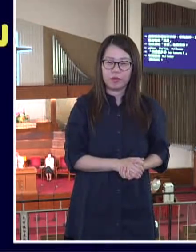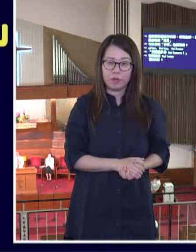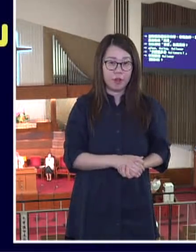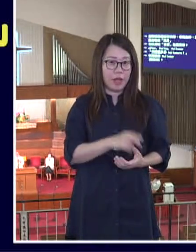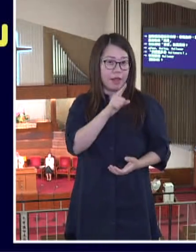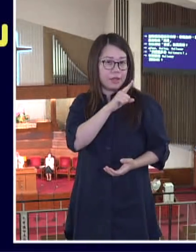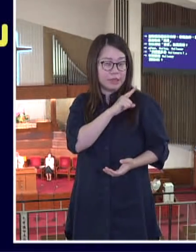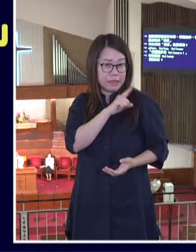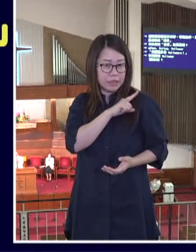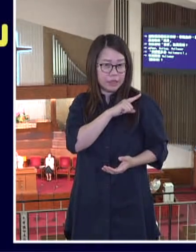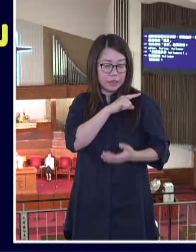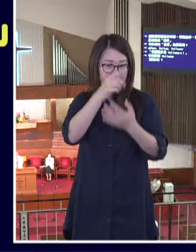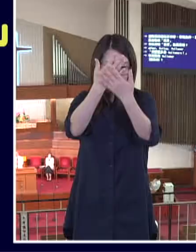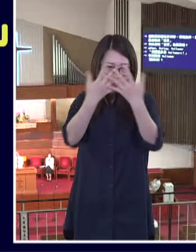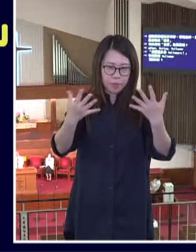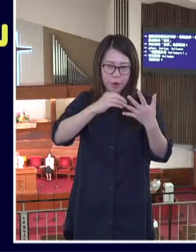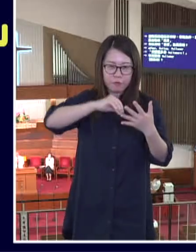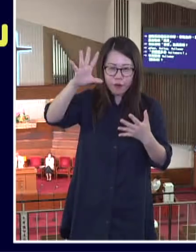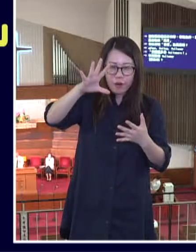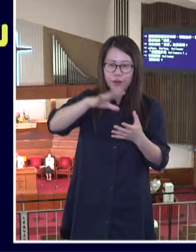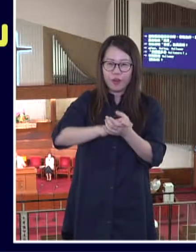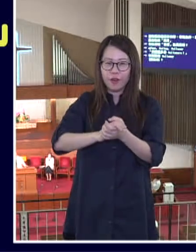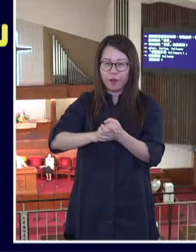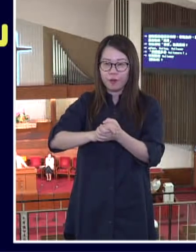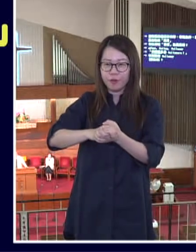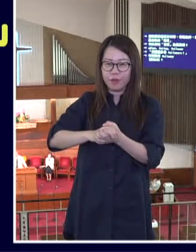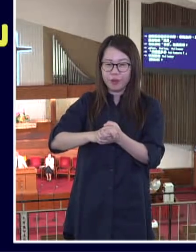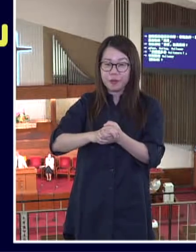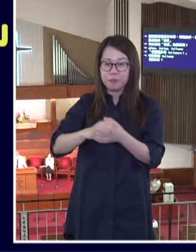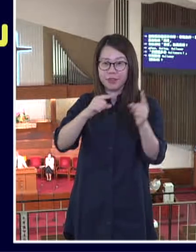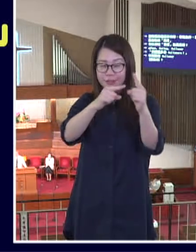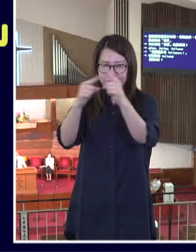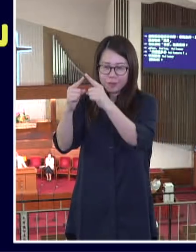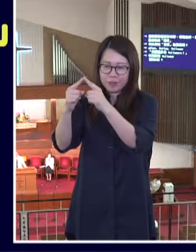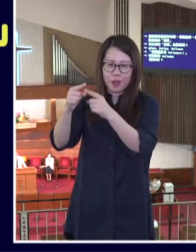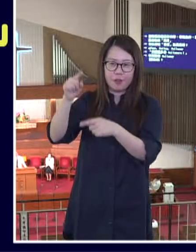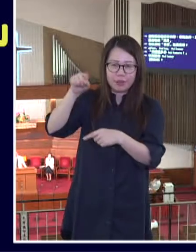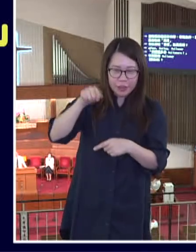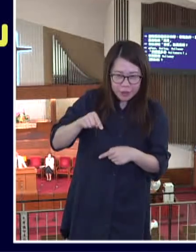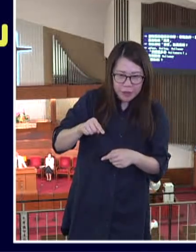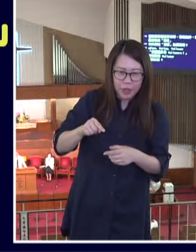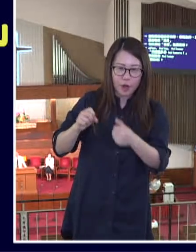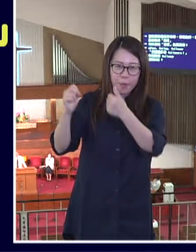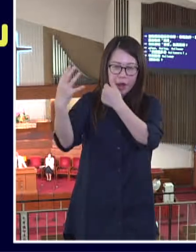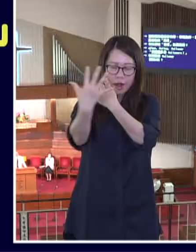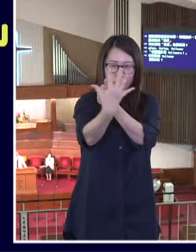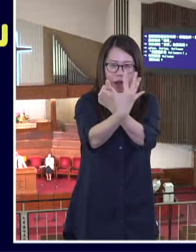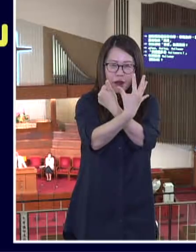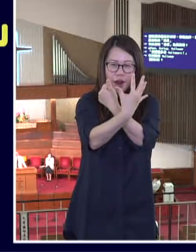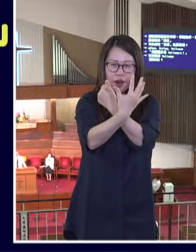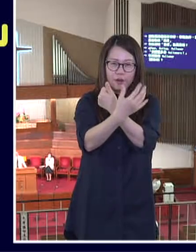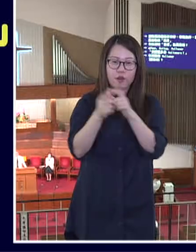去订阅啊，去追求嘅时候，即系追住我嘅时候咧，我就多啲赚钱噶啦。所以呢个永远都系翻翻去最原始